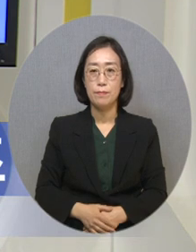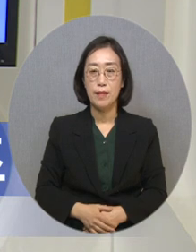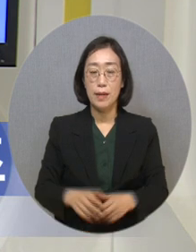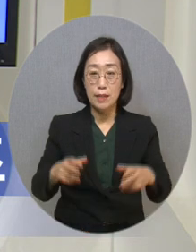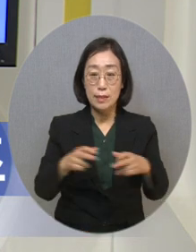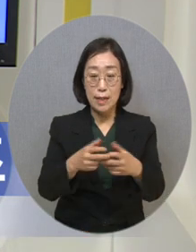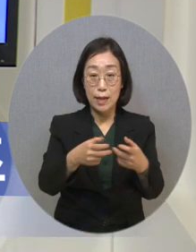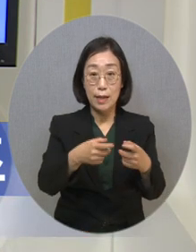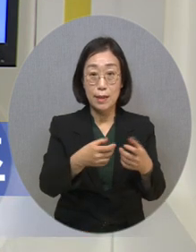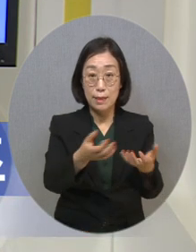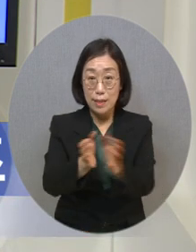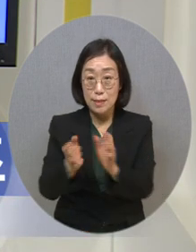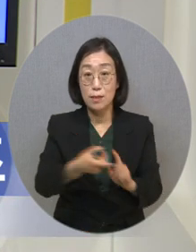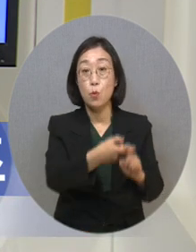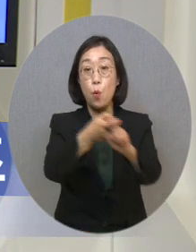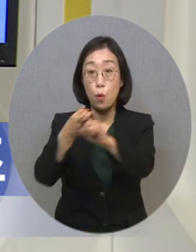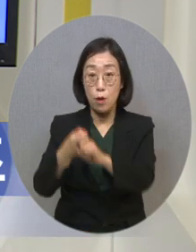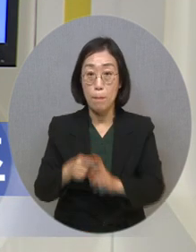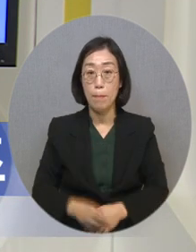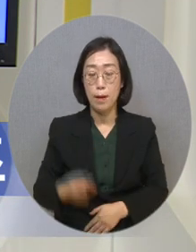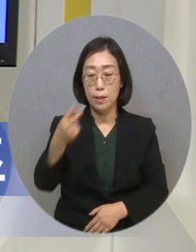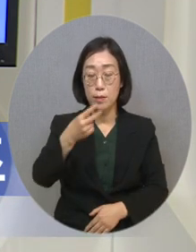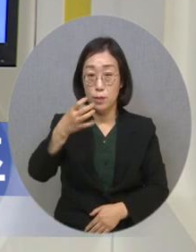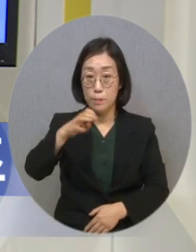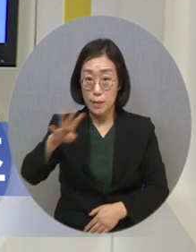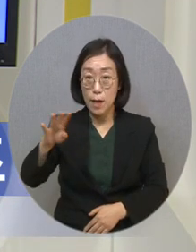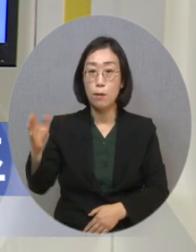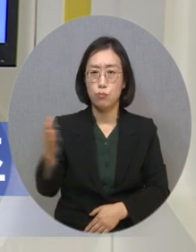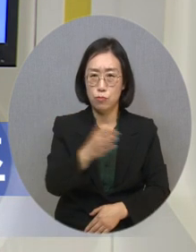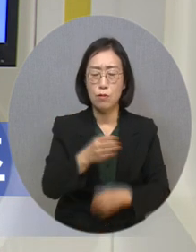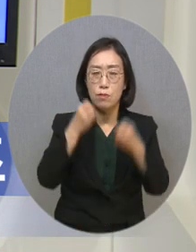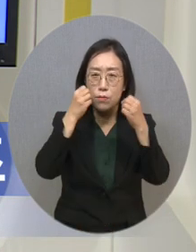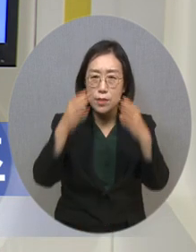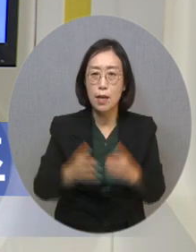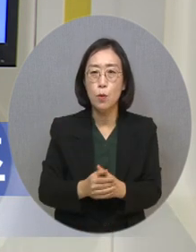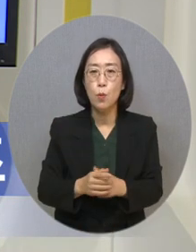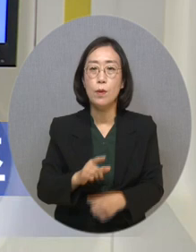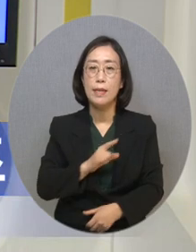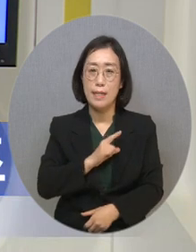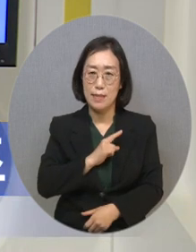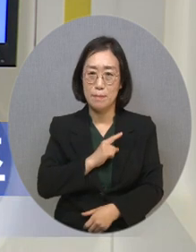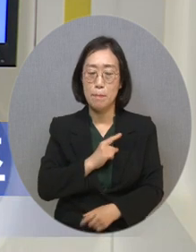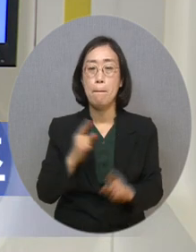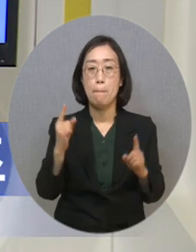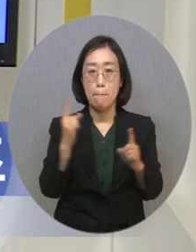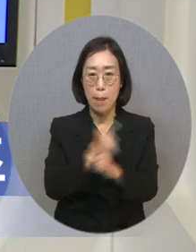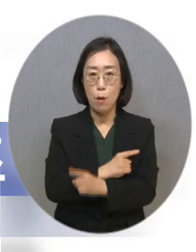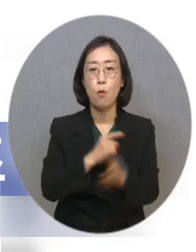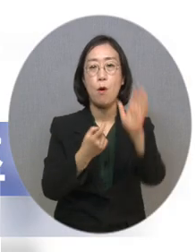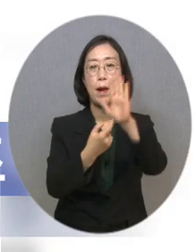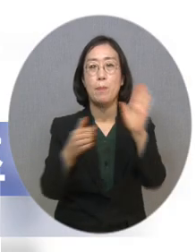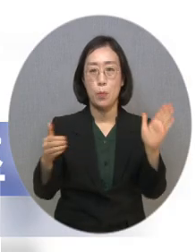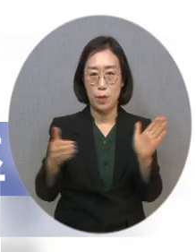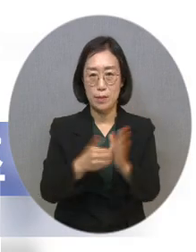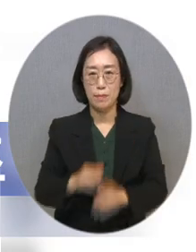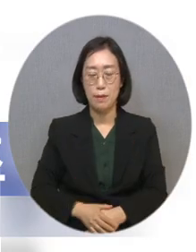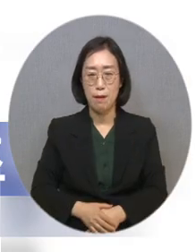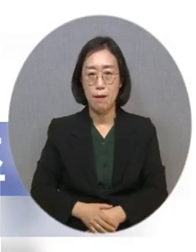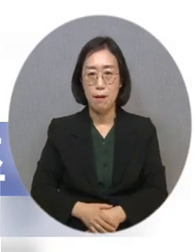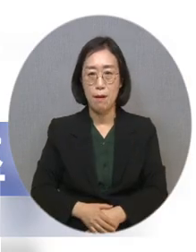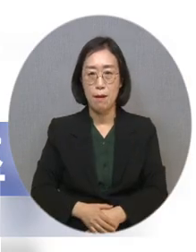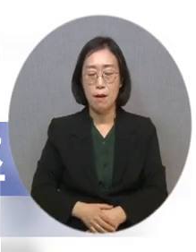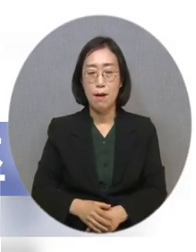장애인 단체 총 연맹이 2024년도 새롭게 활용할 공식 영문 기명을 발표했습니다 한국